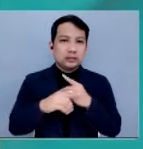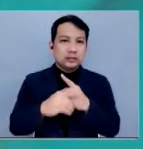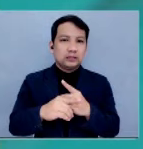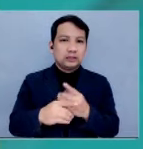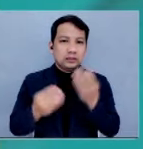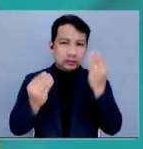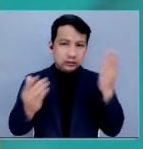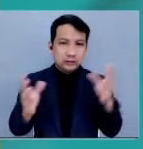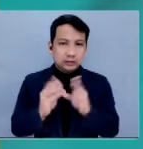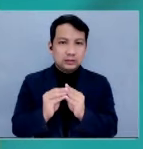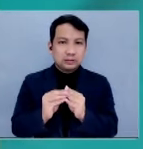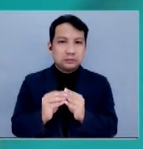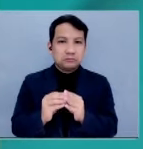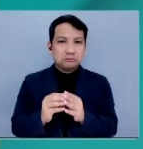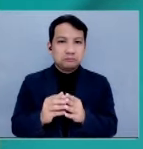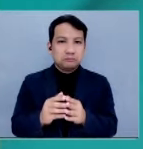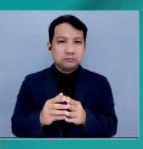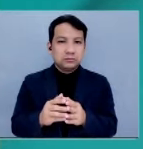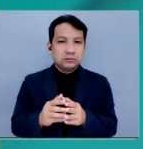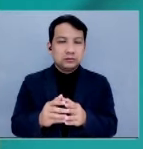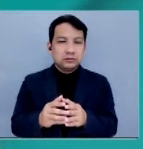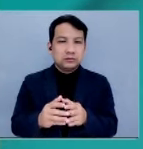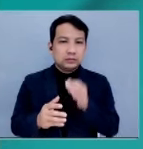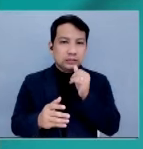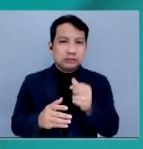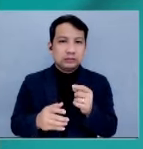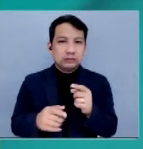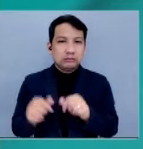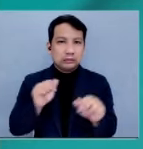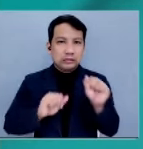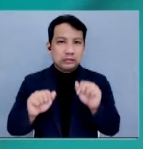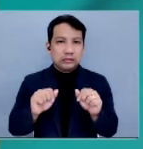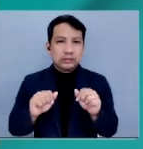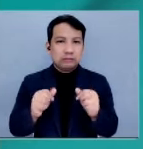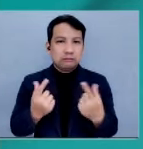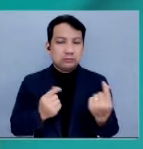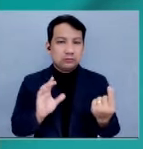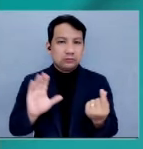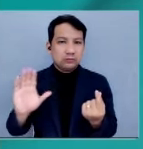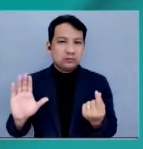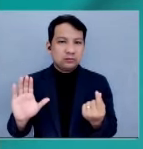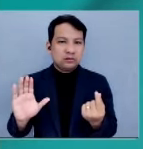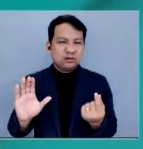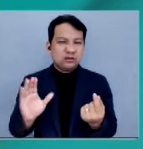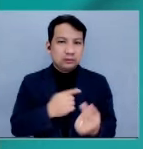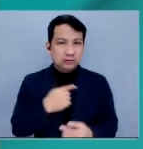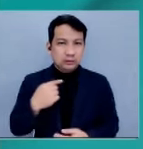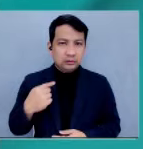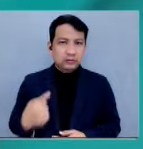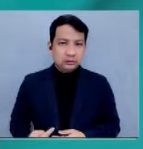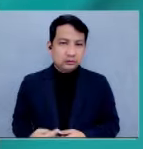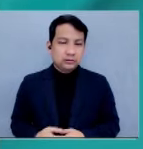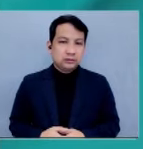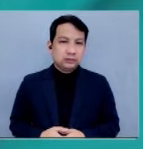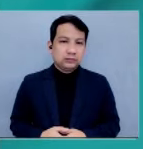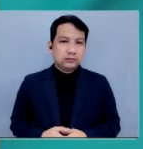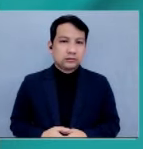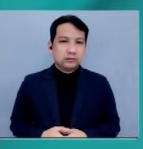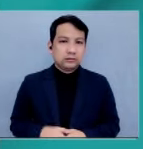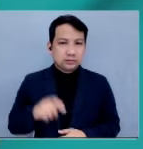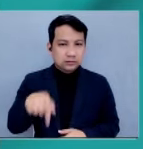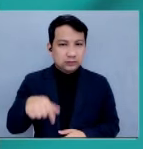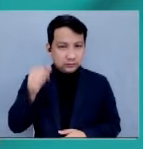ng ng Ah hindi magandang ah ah aksyon no ang China so dapat